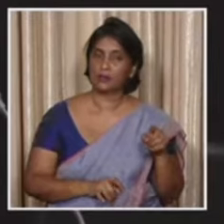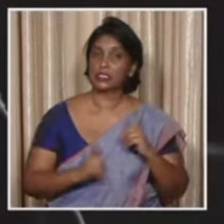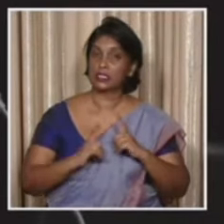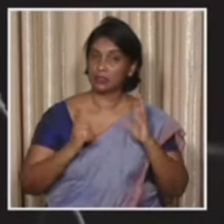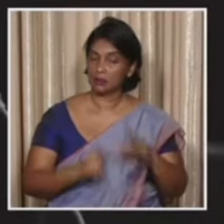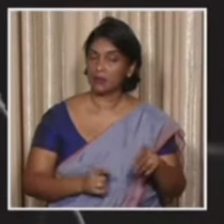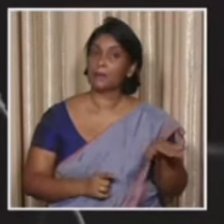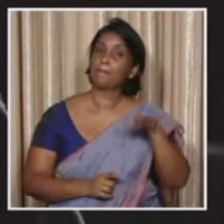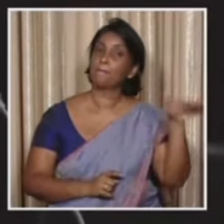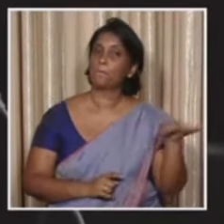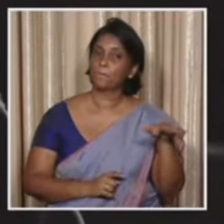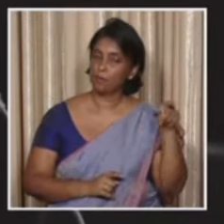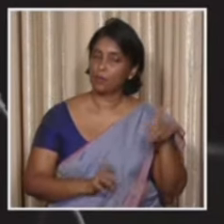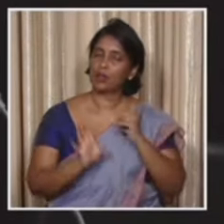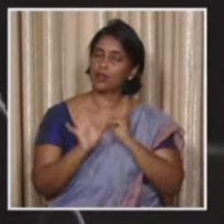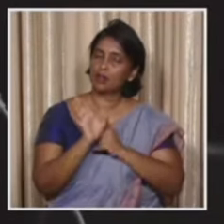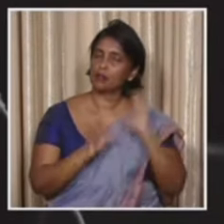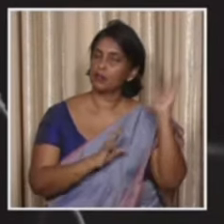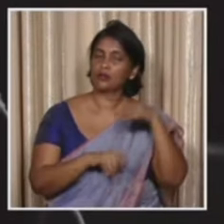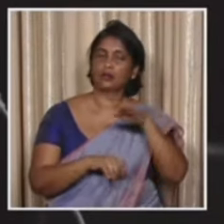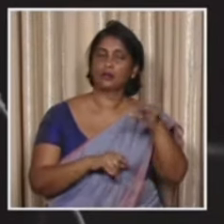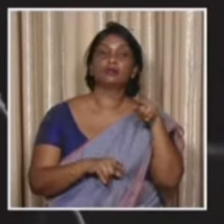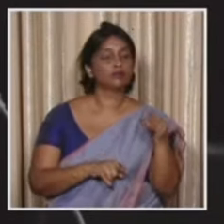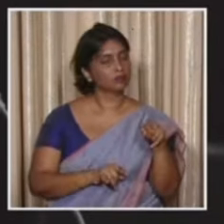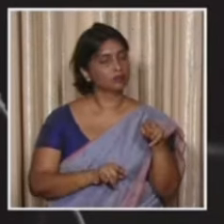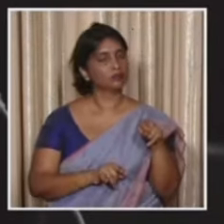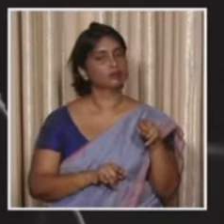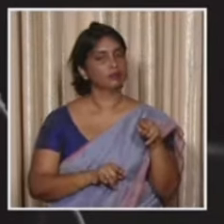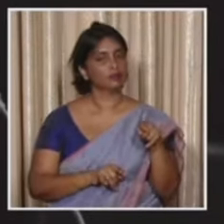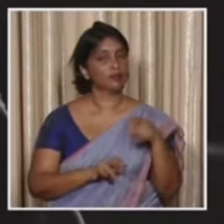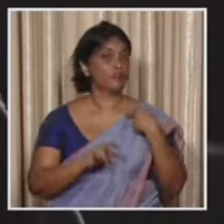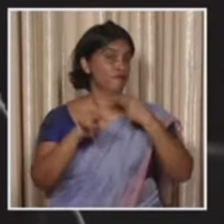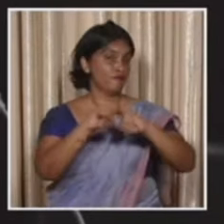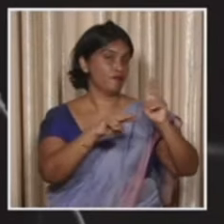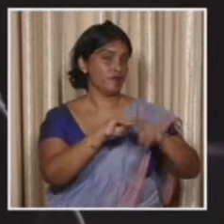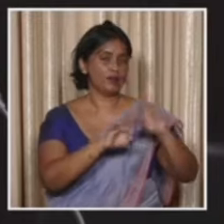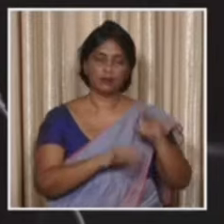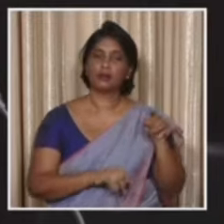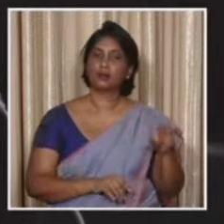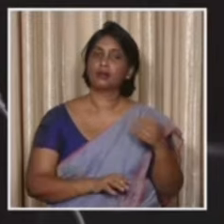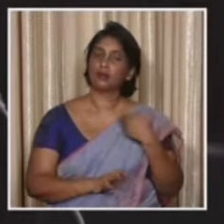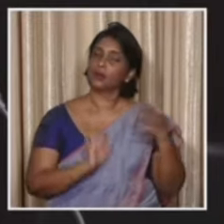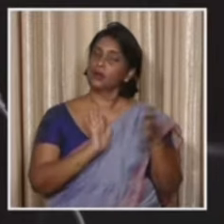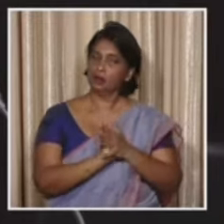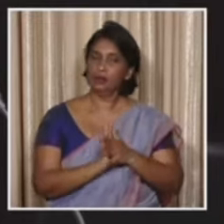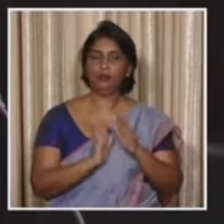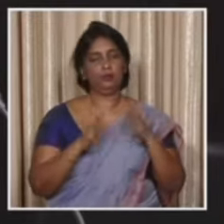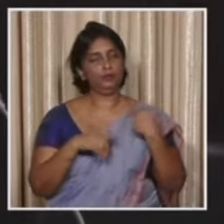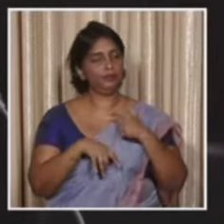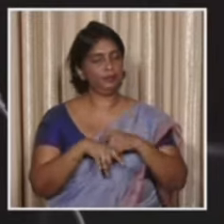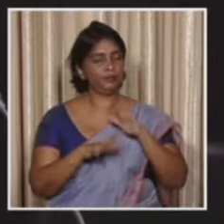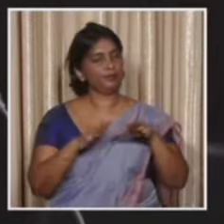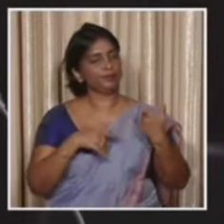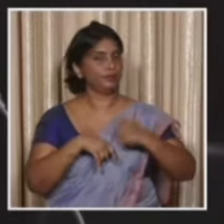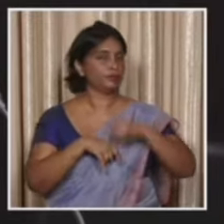ஜீவத்வன பிரதேச ஹெம பிரதேசக்கம எதுமா ஹிதமித்துரான் ஹீட்டியா அபித்தெக்கத் ஓனேம விழாவக்க